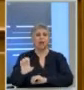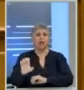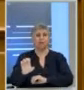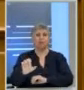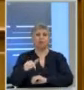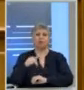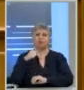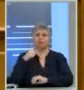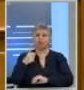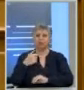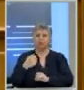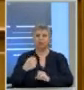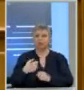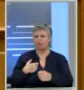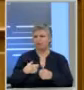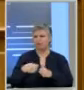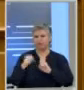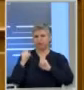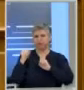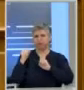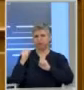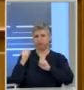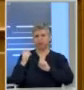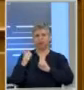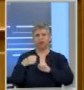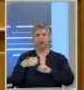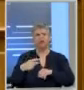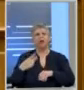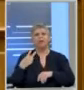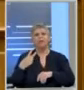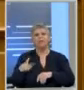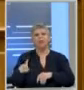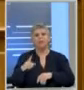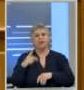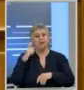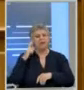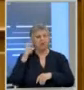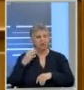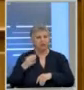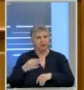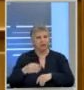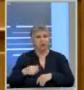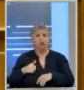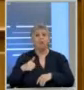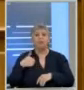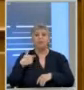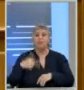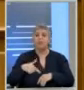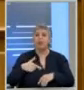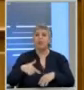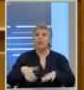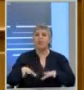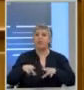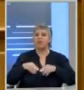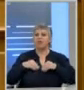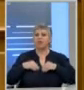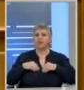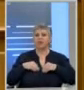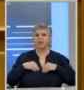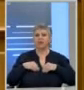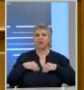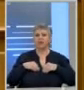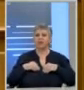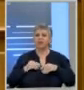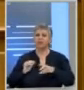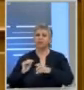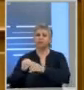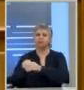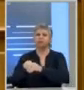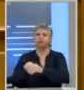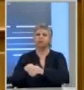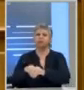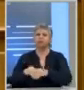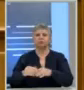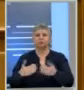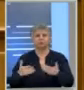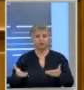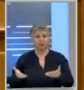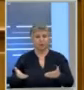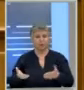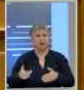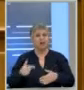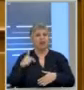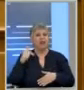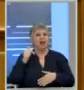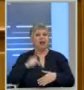σας και δεν συνθηκολόγησαν για να παίξουν το παιχνίδι σας. Και όλα αυτά, ενώ η ΕΡΤ έχει γίνει η